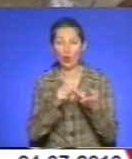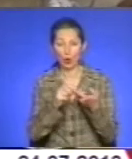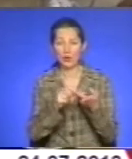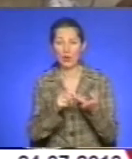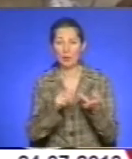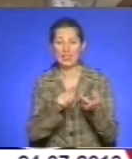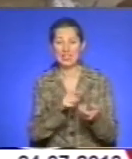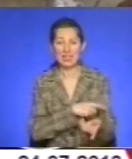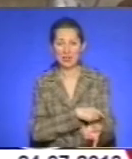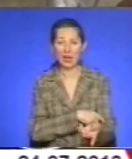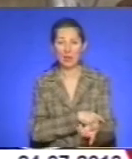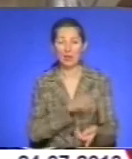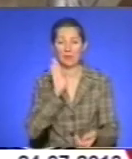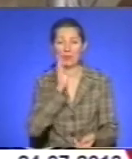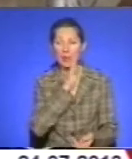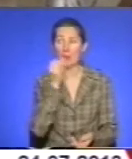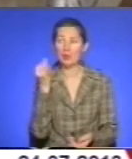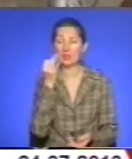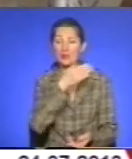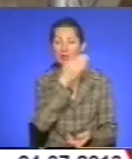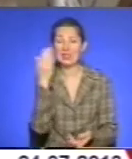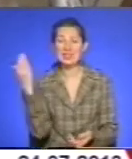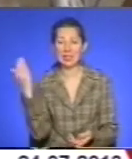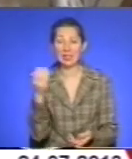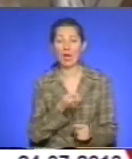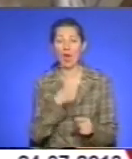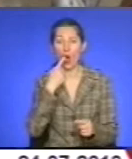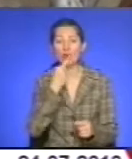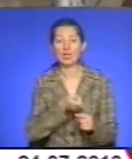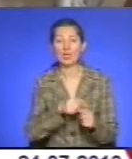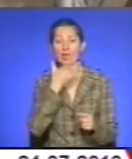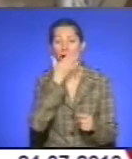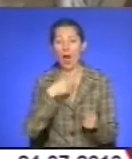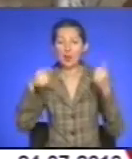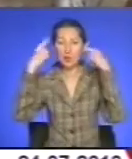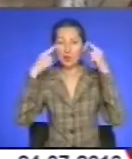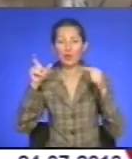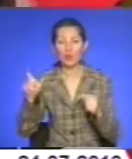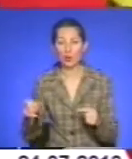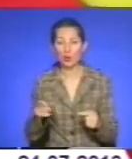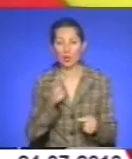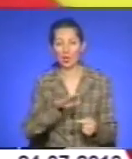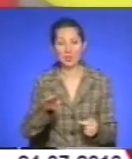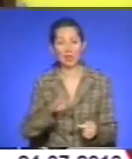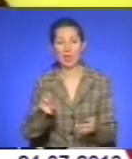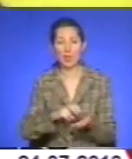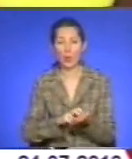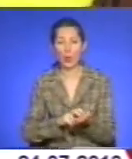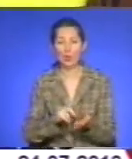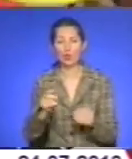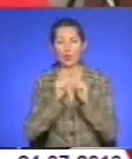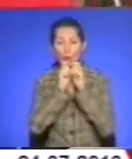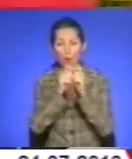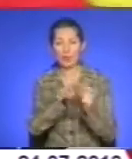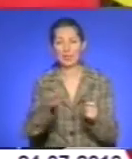мама зацікавила їх стінами, які гарні казкові герої, і вони впевнено йдуть і не боються. Щоб подарувати дітям